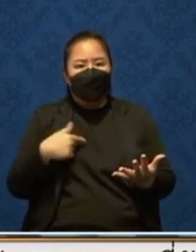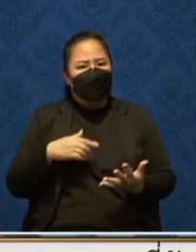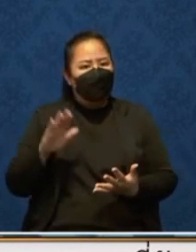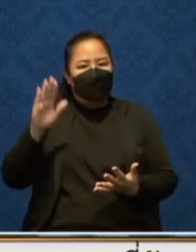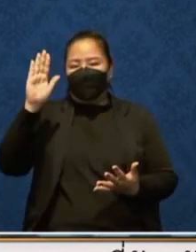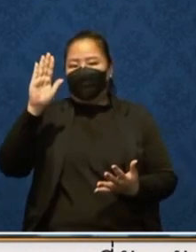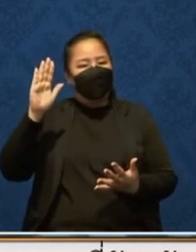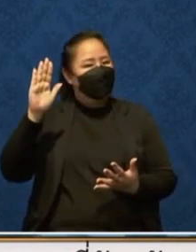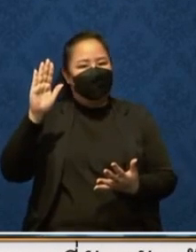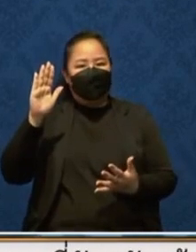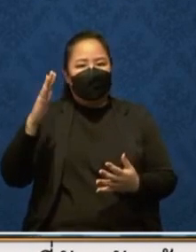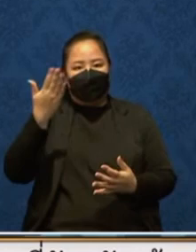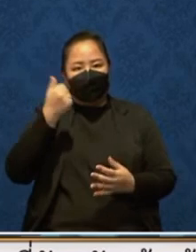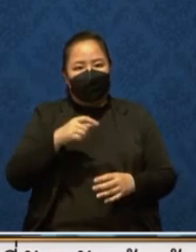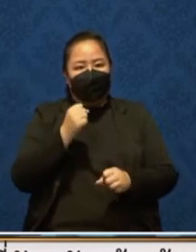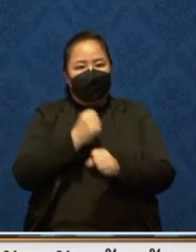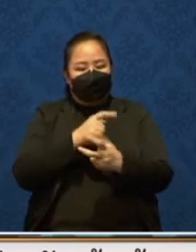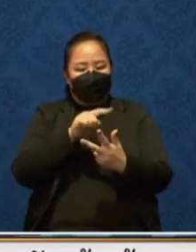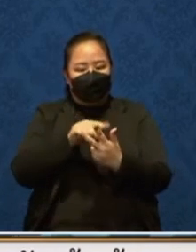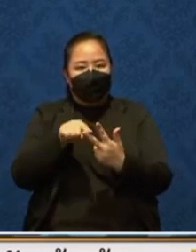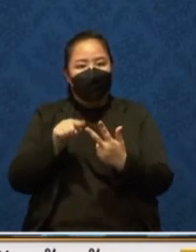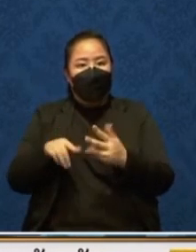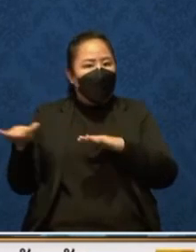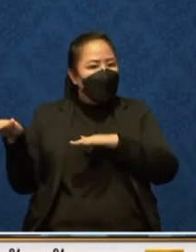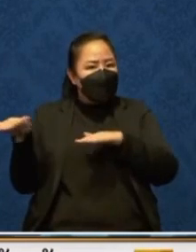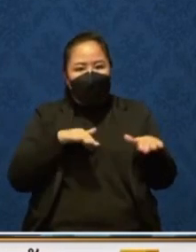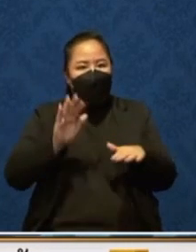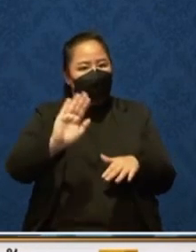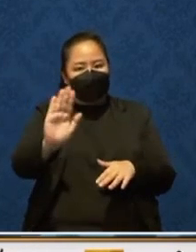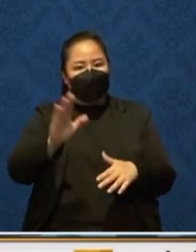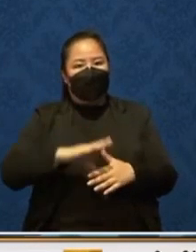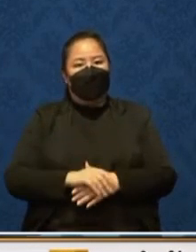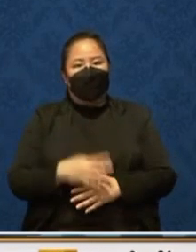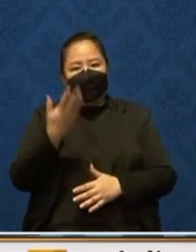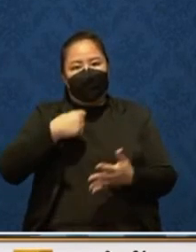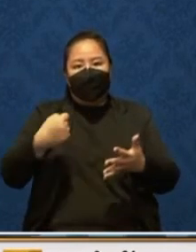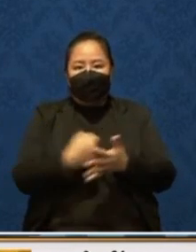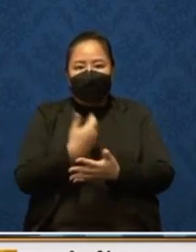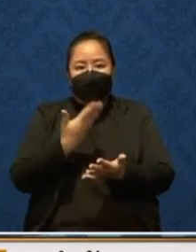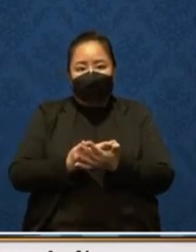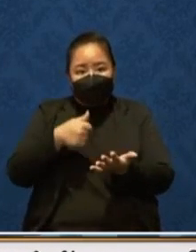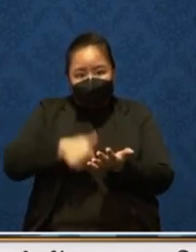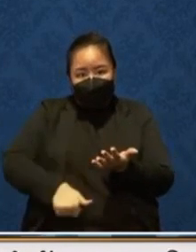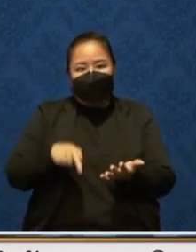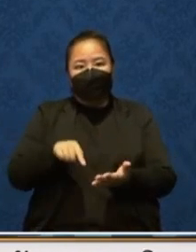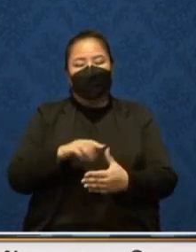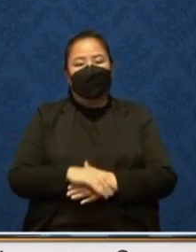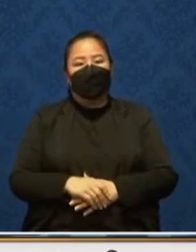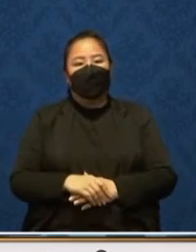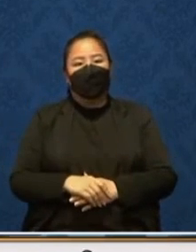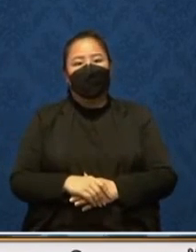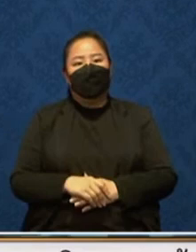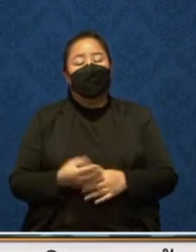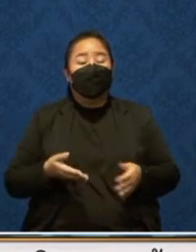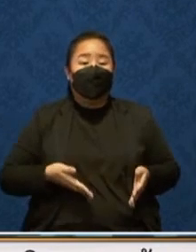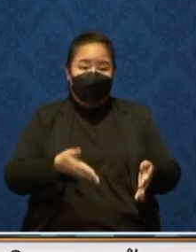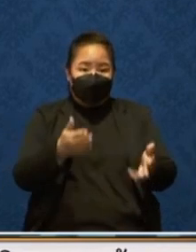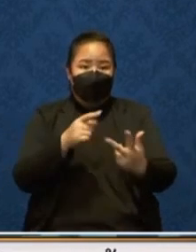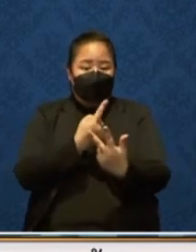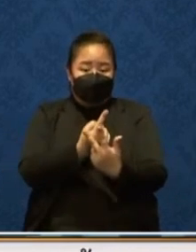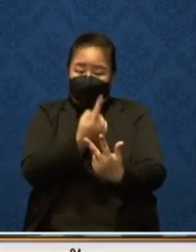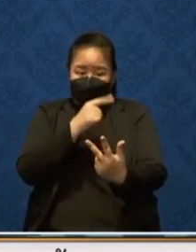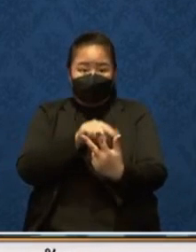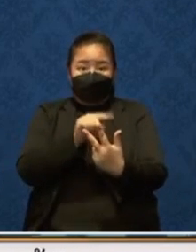การทำ 3 อย่างพรอมๆกันในเส้นทางเดียวกันเพระผมเสีได้เงินภรษีมากเส้ทางส่วมากท่เลือกแค้น 1 สิ่ง